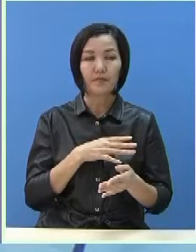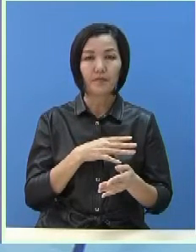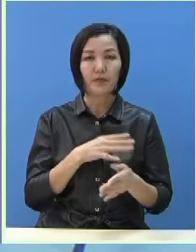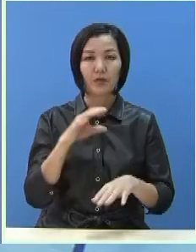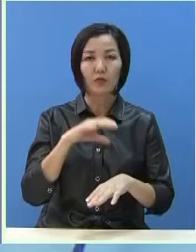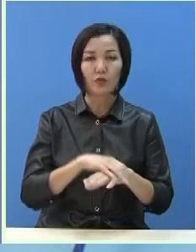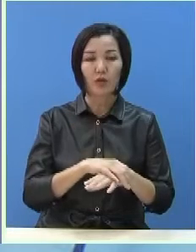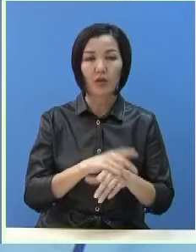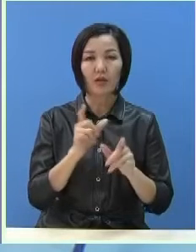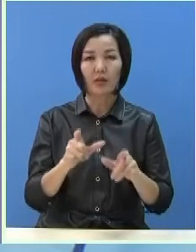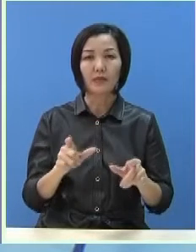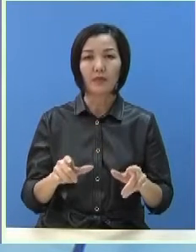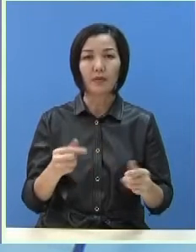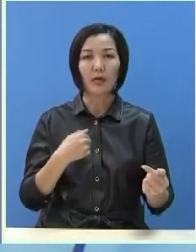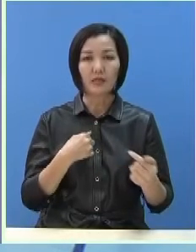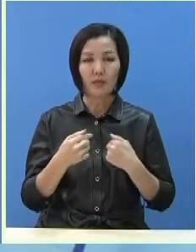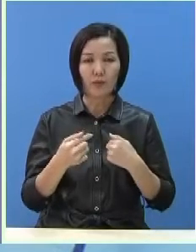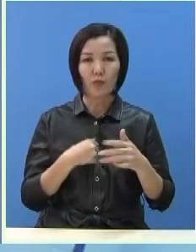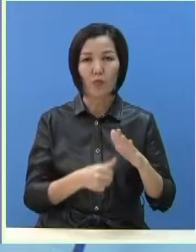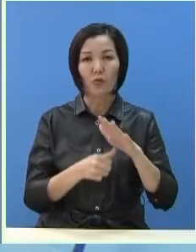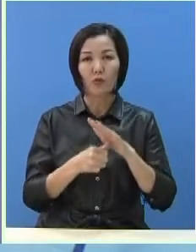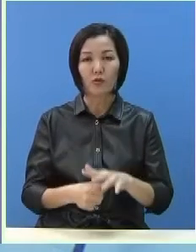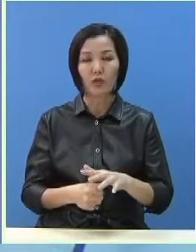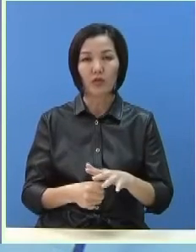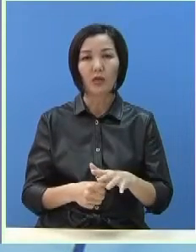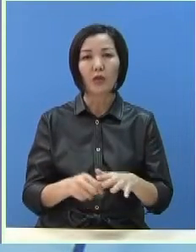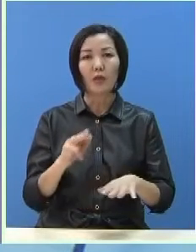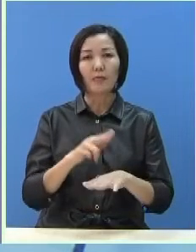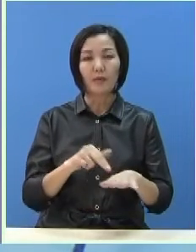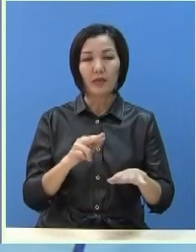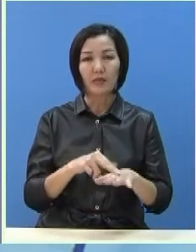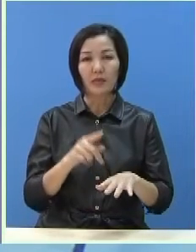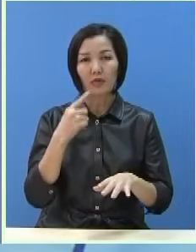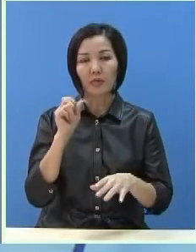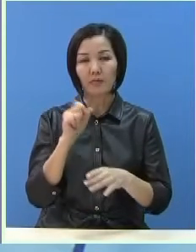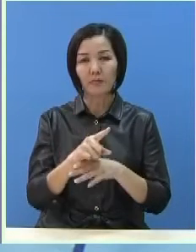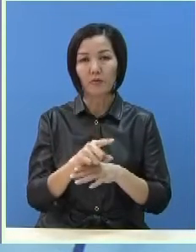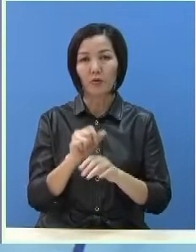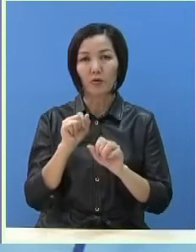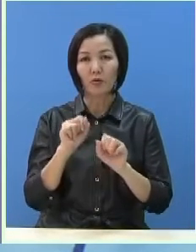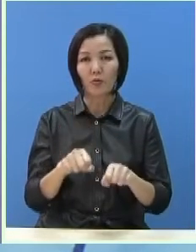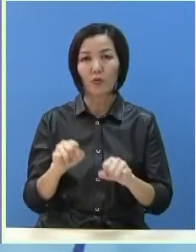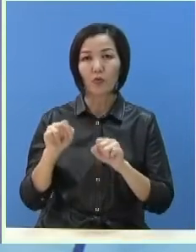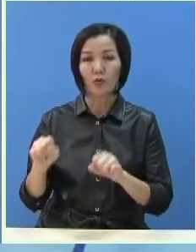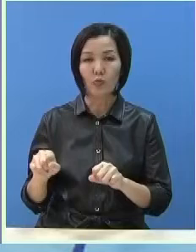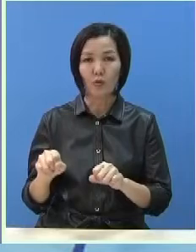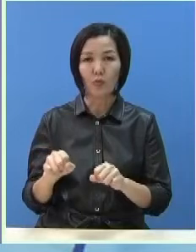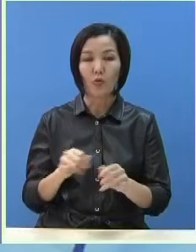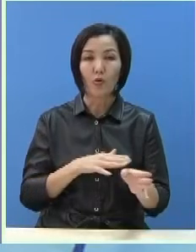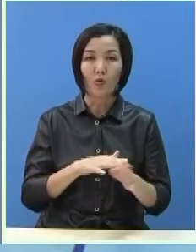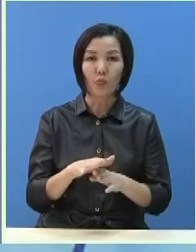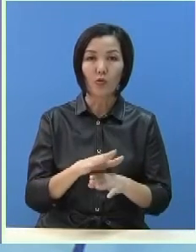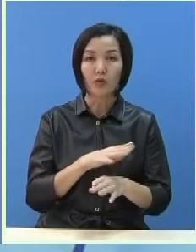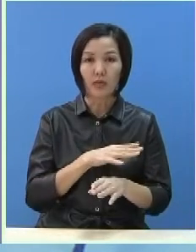ұсталған азаматтарды азаптауға байланысты. Мен тапсырма бердім, барлығын құқық қорғалсын деп. Тапсырма берген мен ол орындалды ма?